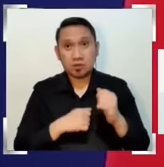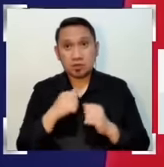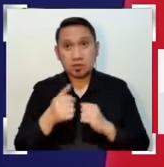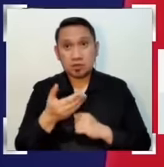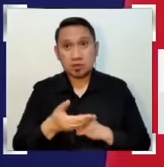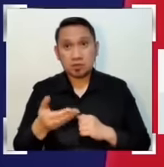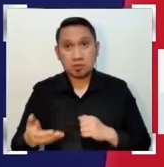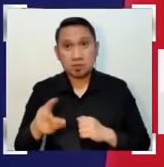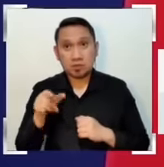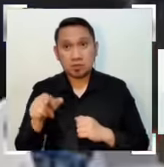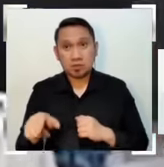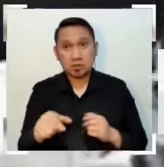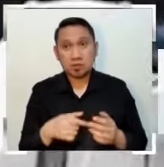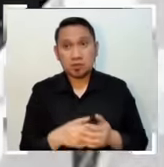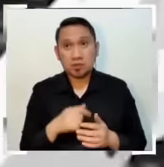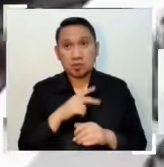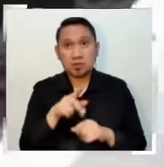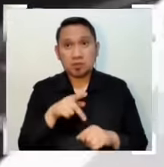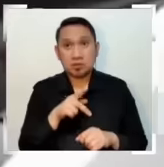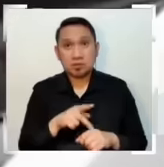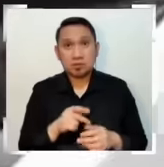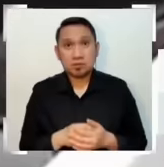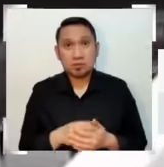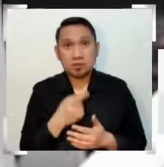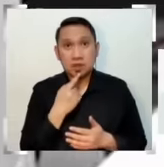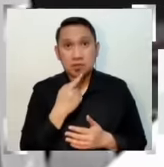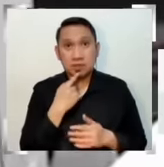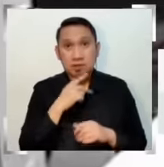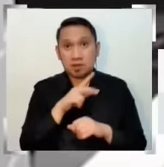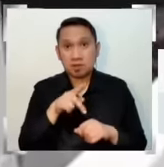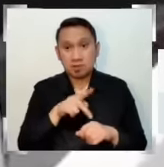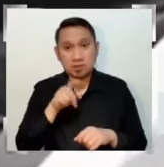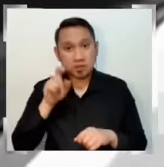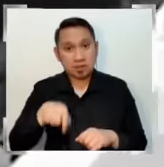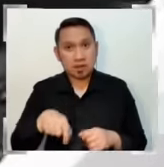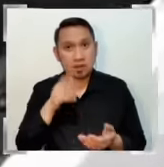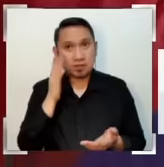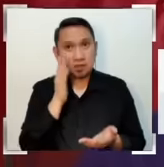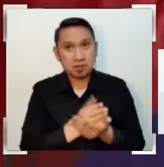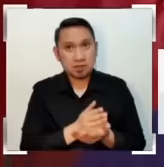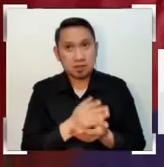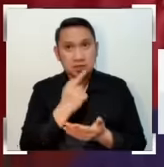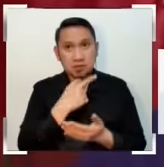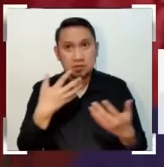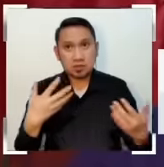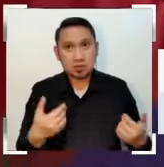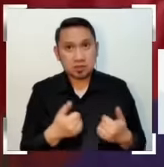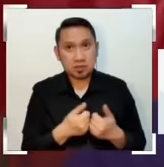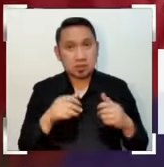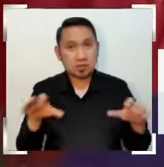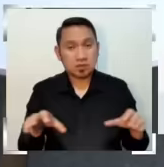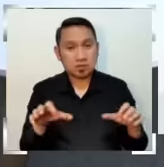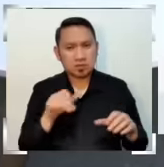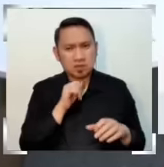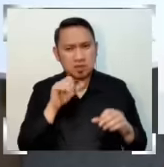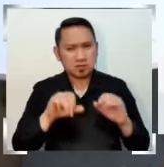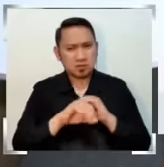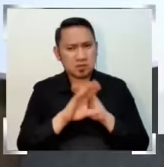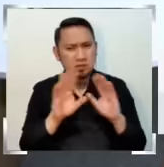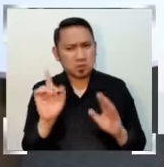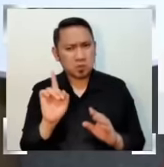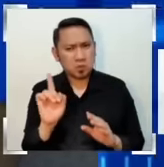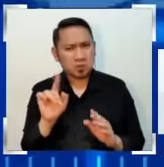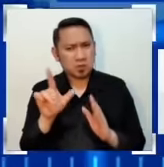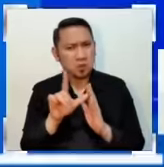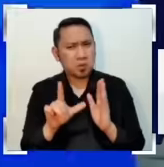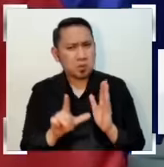sa warship nito sa Ayungin. Pilipinas din daw dapat ang tumigil sa mga mapanghamon nitong aksyon. Hindi malinaw kung anong tinutukoy nitong batas pero sabi